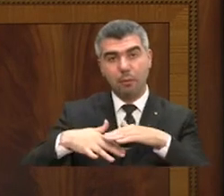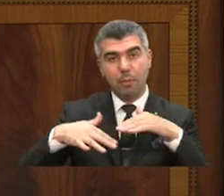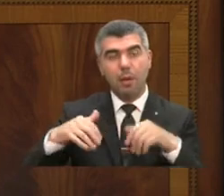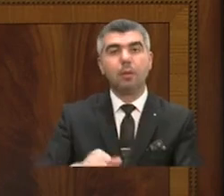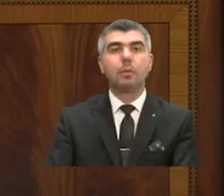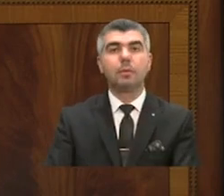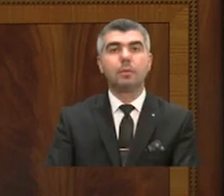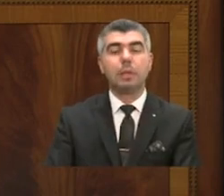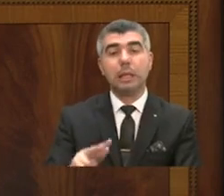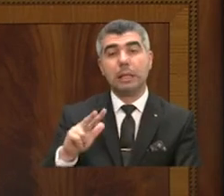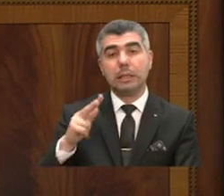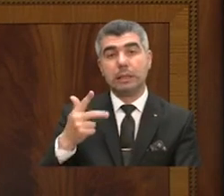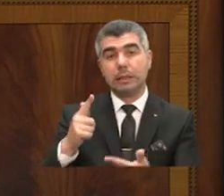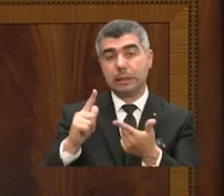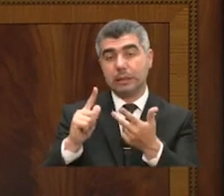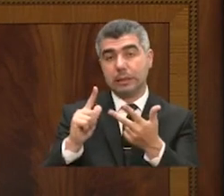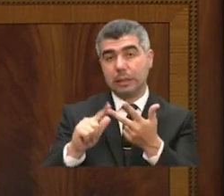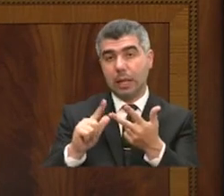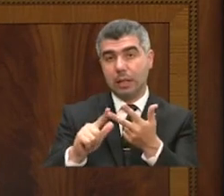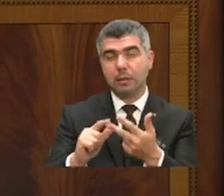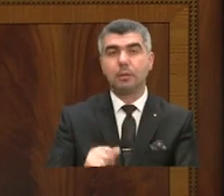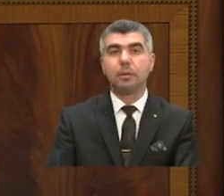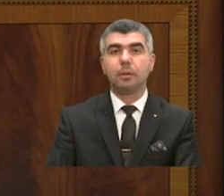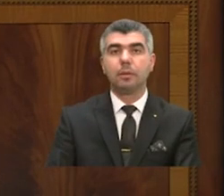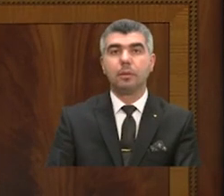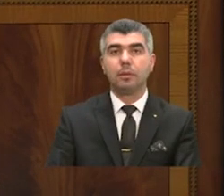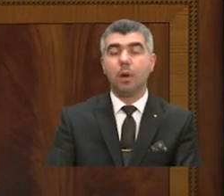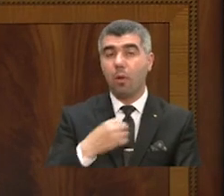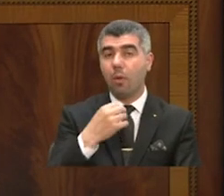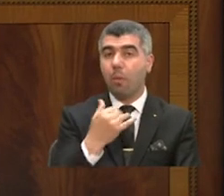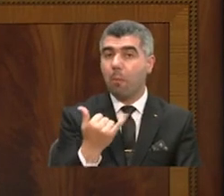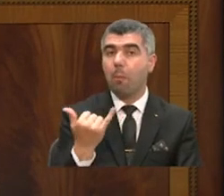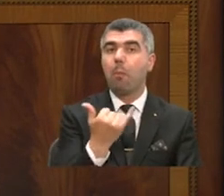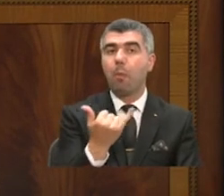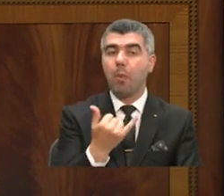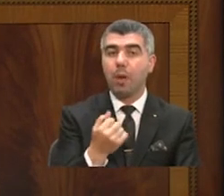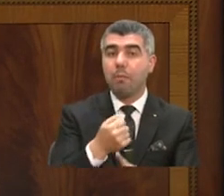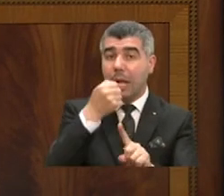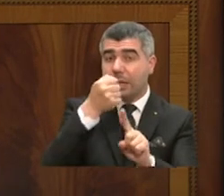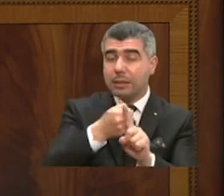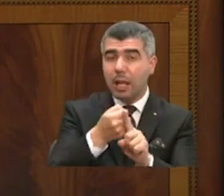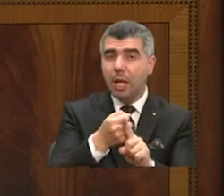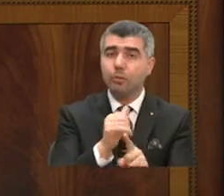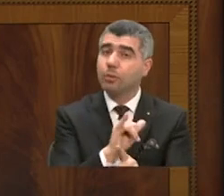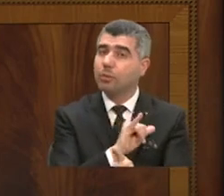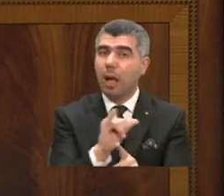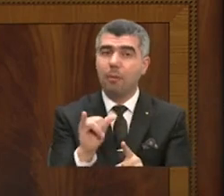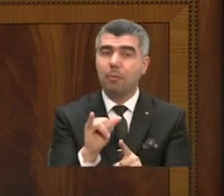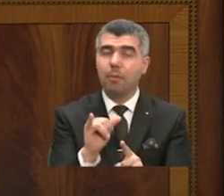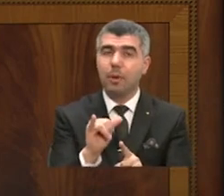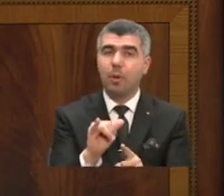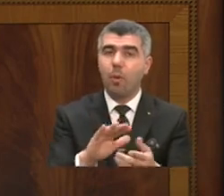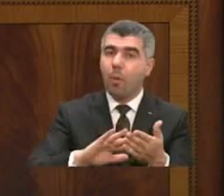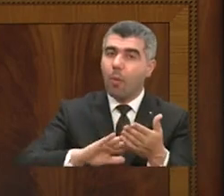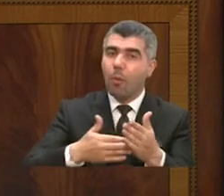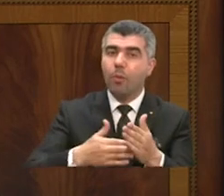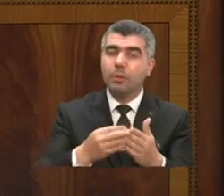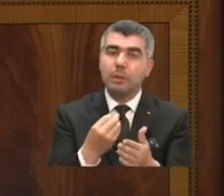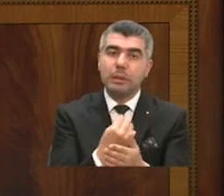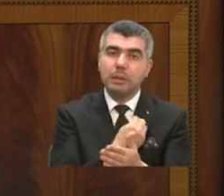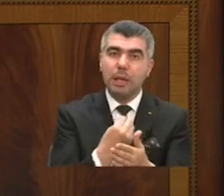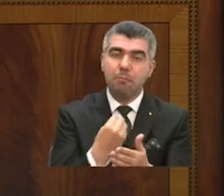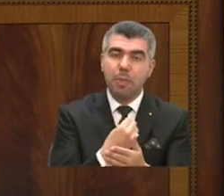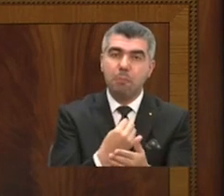بالمحور الثالث والأخير من هذه الرؤية، فلا يمكننا الحديث عن إصلاح جوهري وحقيقي للقطاع الصحة دون الحديث